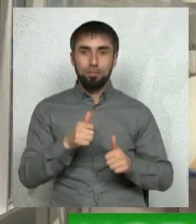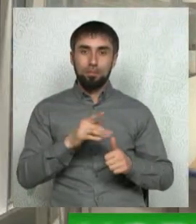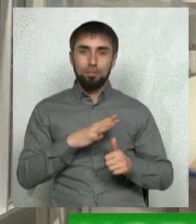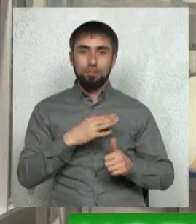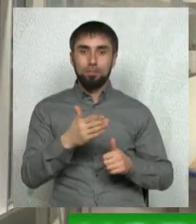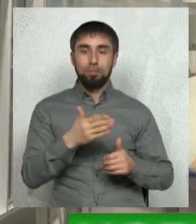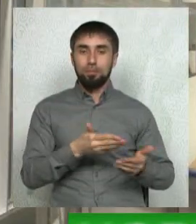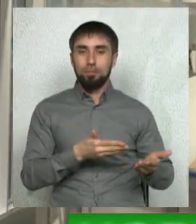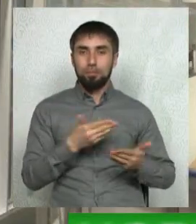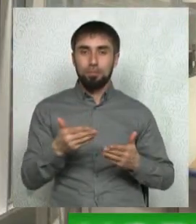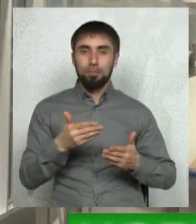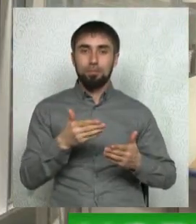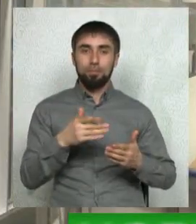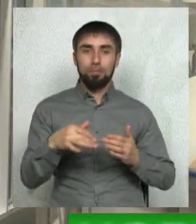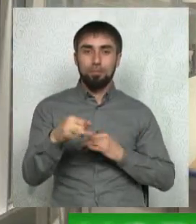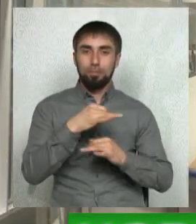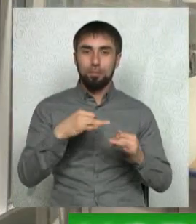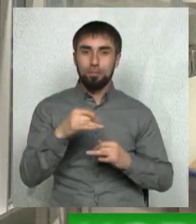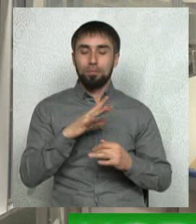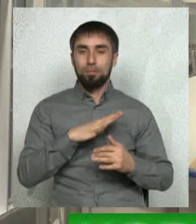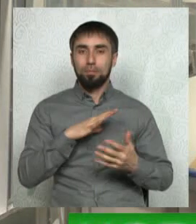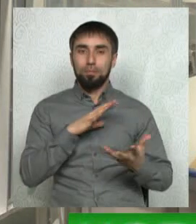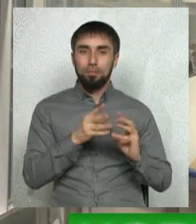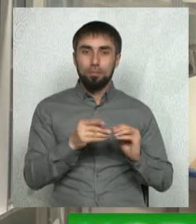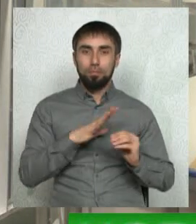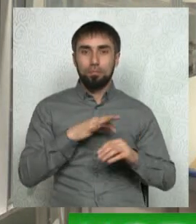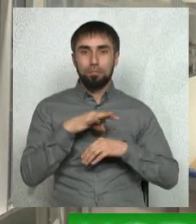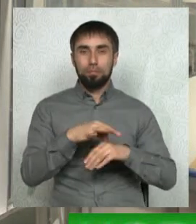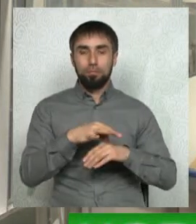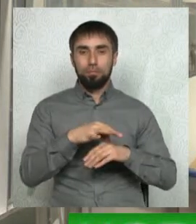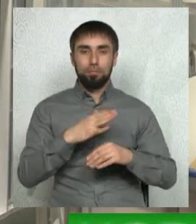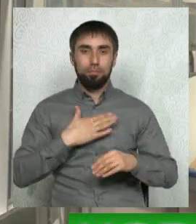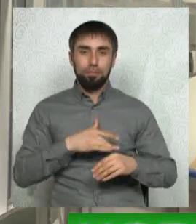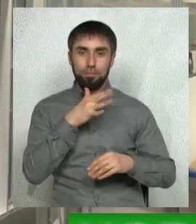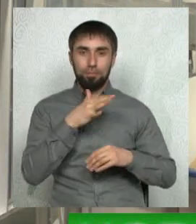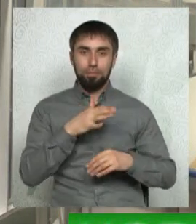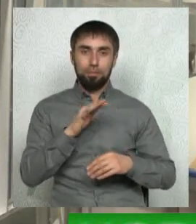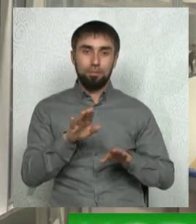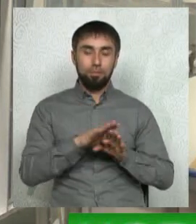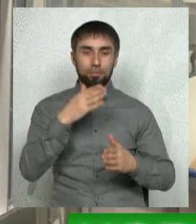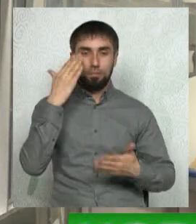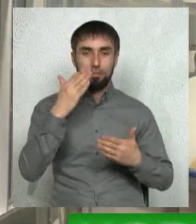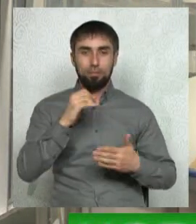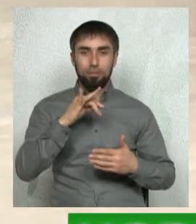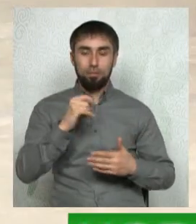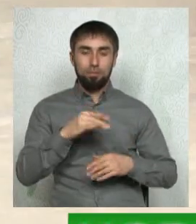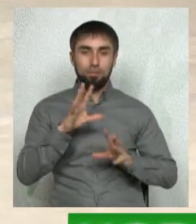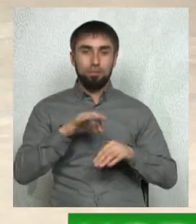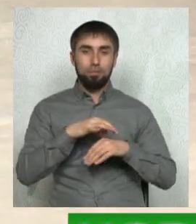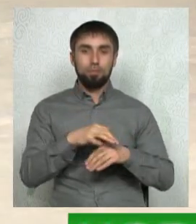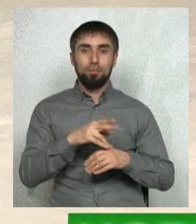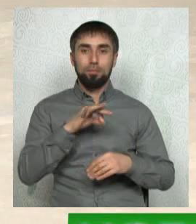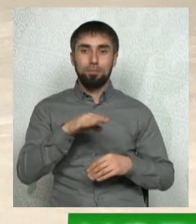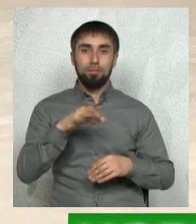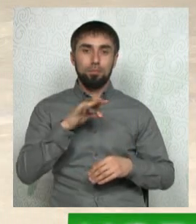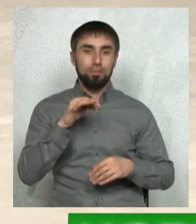студентов между собой к общению, к приятному времяпровождению. И, в общем, вот такой вот веселой атмосфере, как вы видите, все проходит. Комитет по